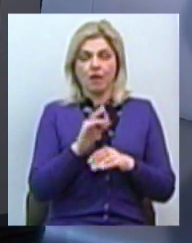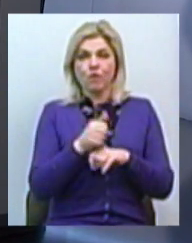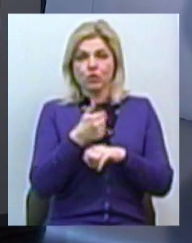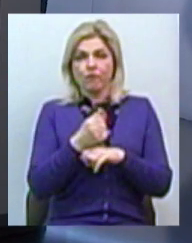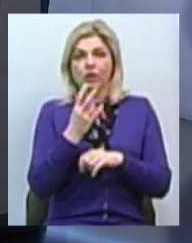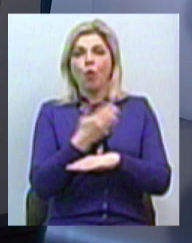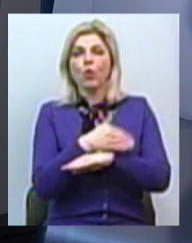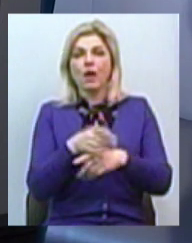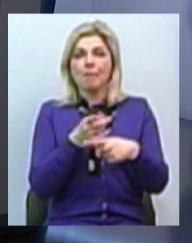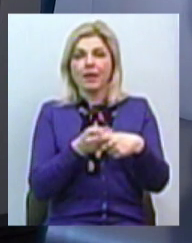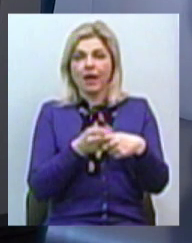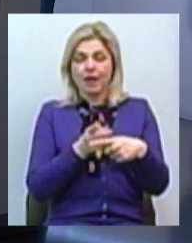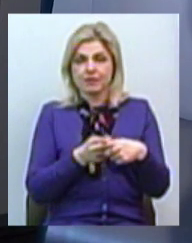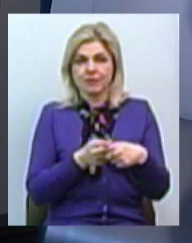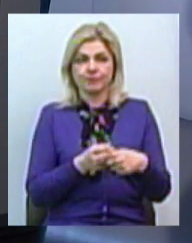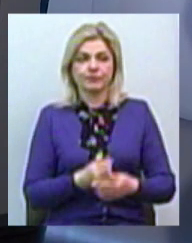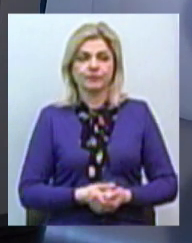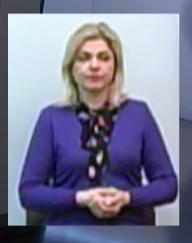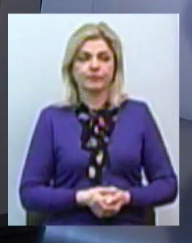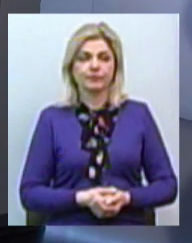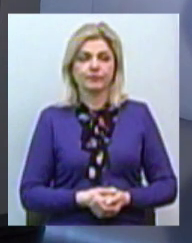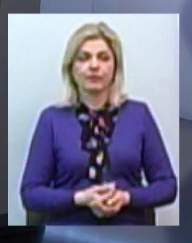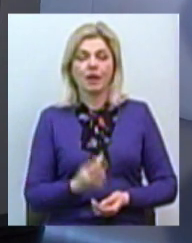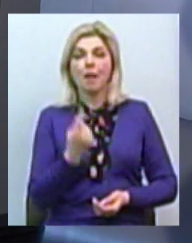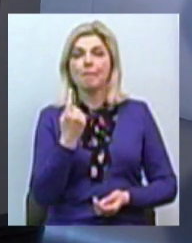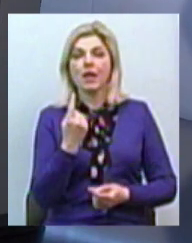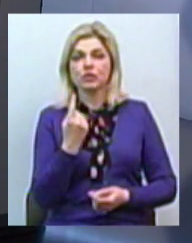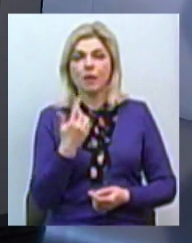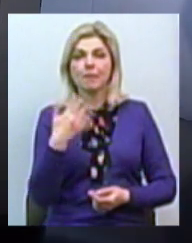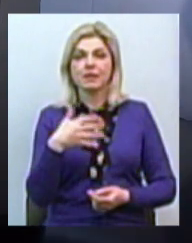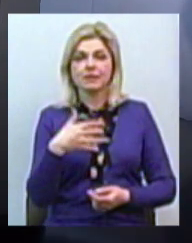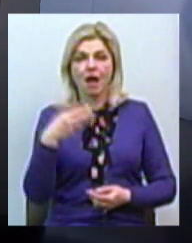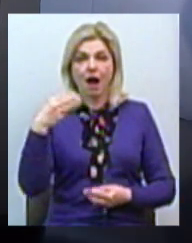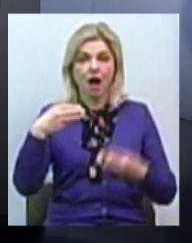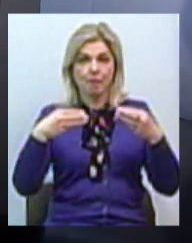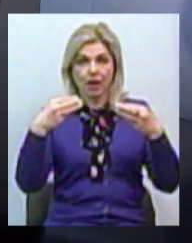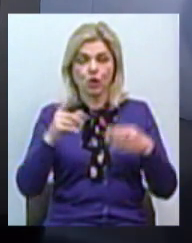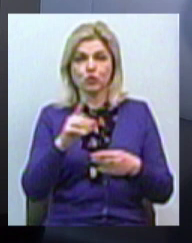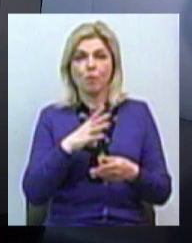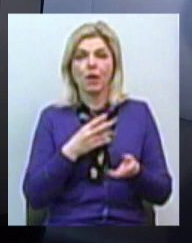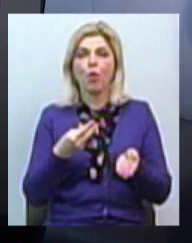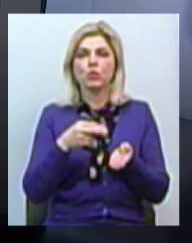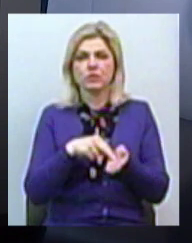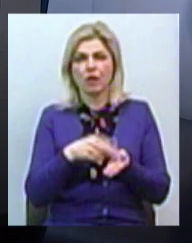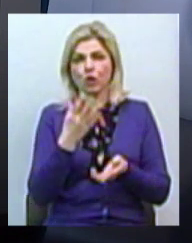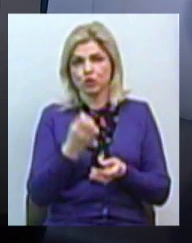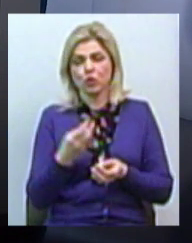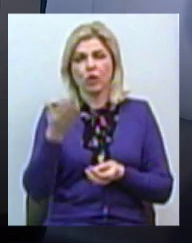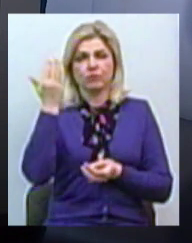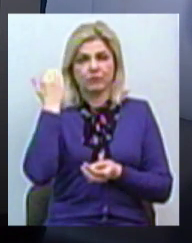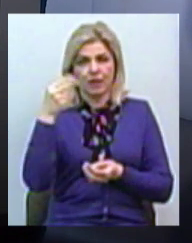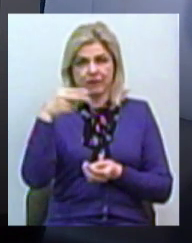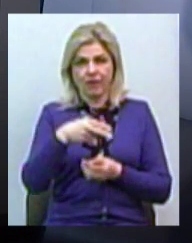перехрестях, тому що перші 50 камер, які ми встановлювали, це було ще у 2015